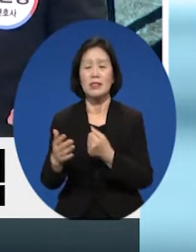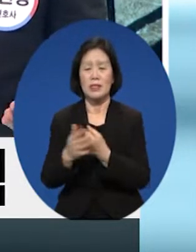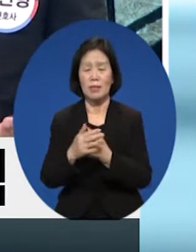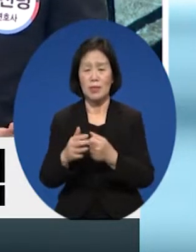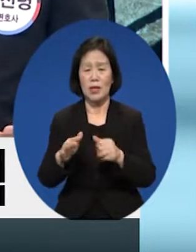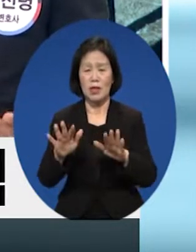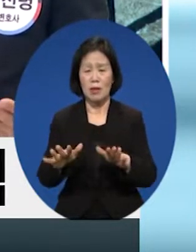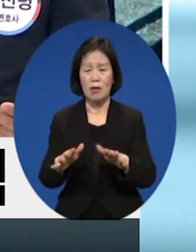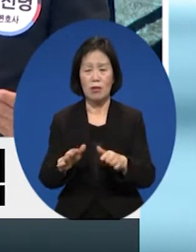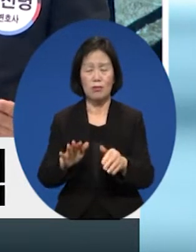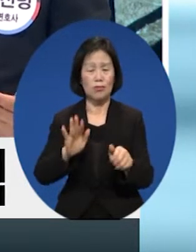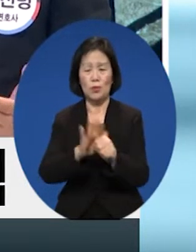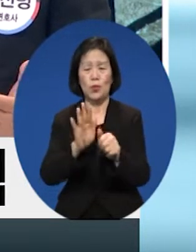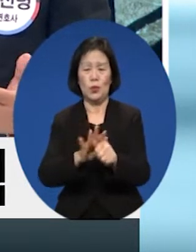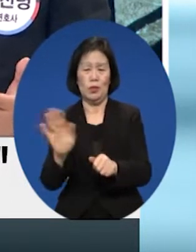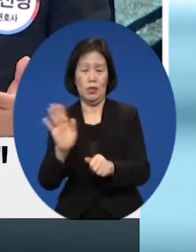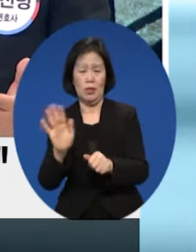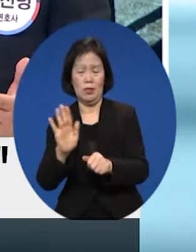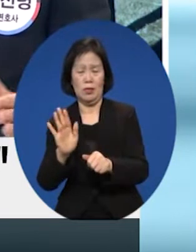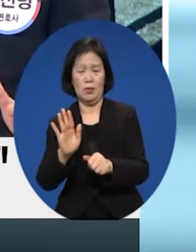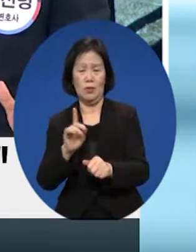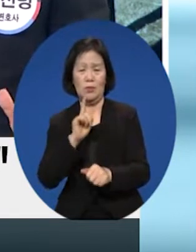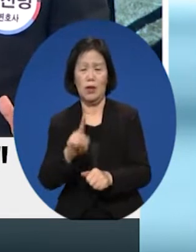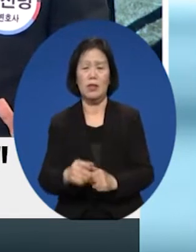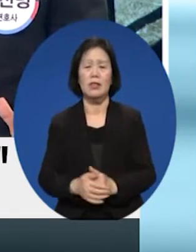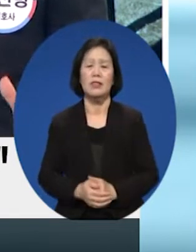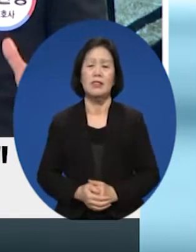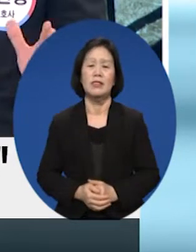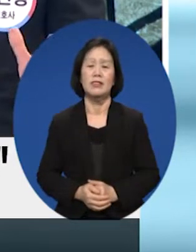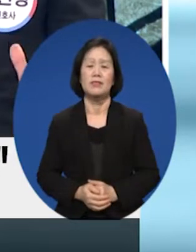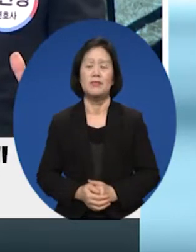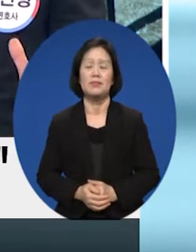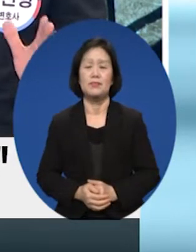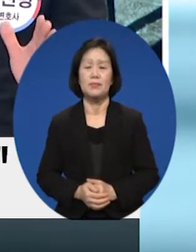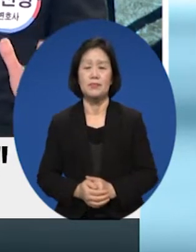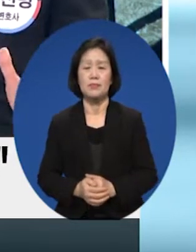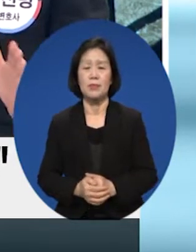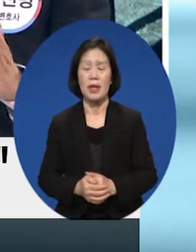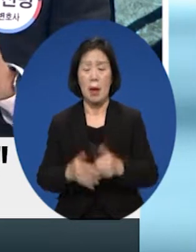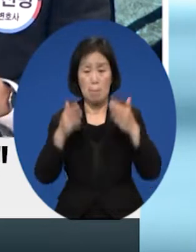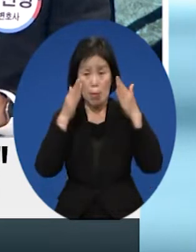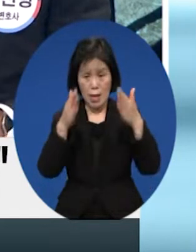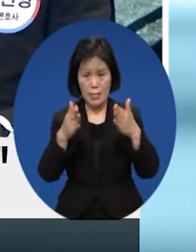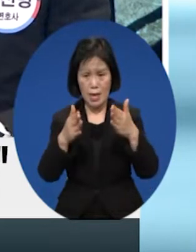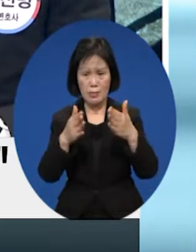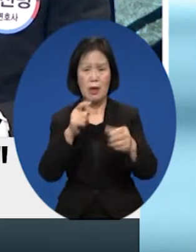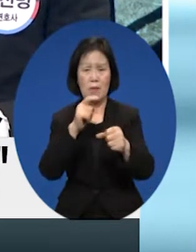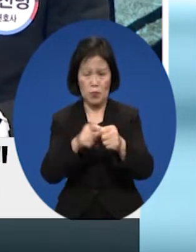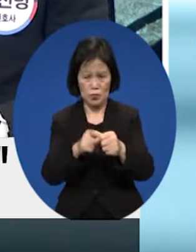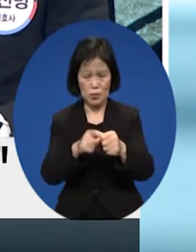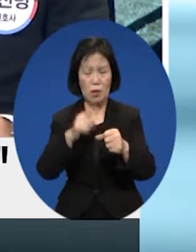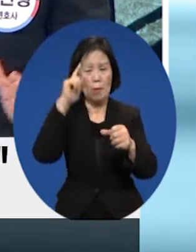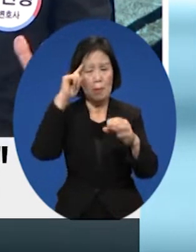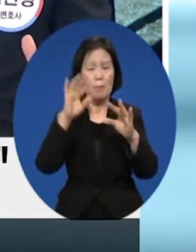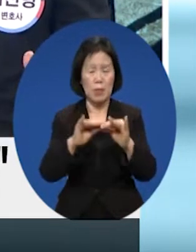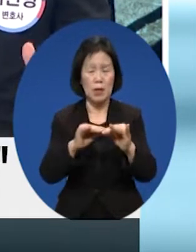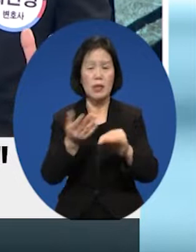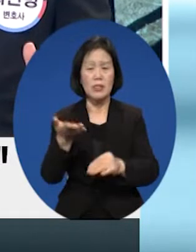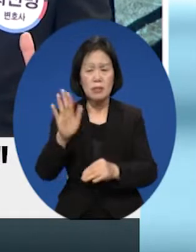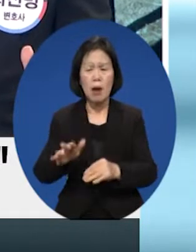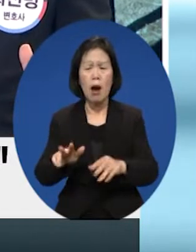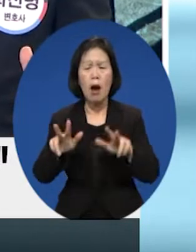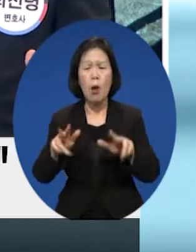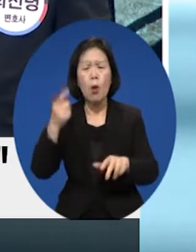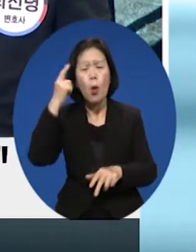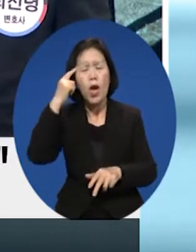우리 이거에 협조하기가 어렵다, 이렇게 나온 것 아니겠습니까? 그렇기 때문에 나름대로 어떤 방향과 취지는 충분히 공감을 합니다만, 왜